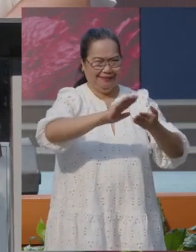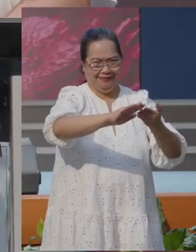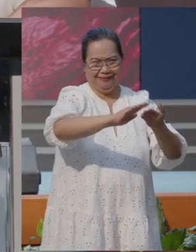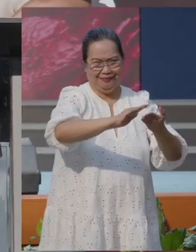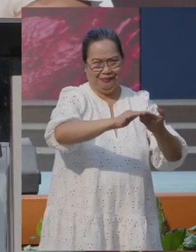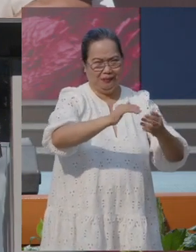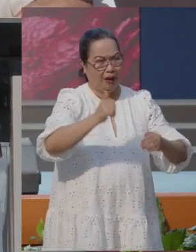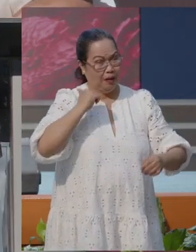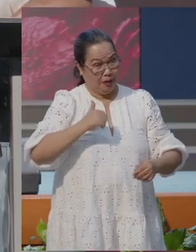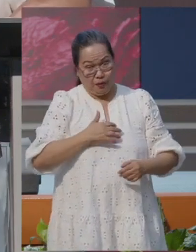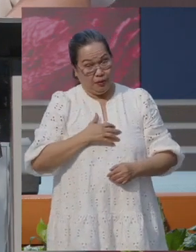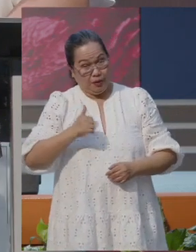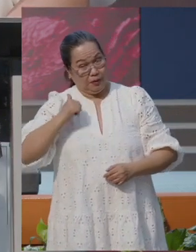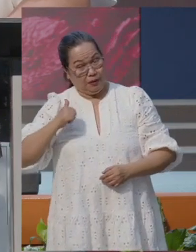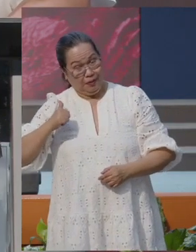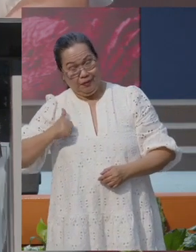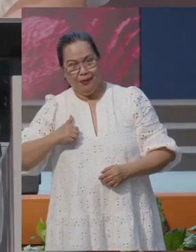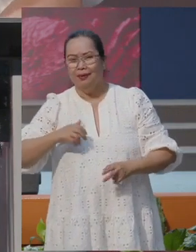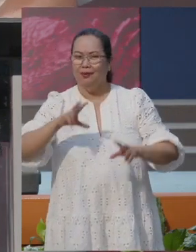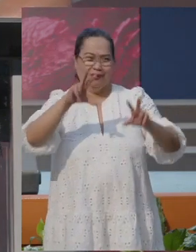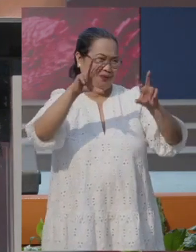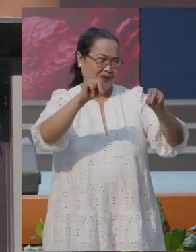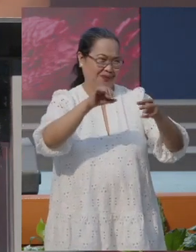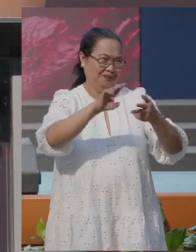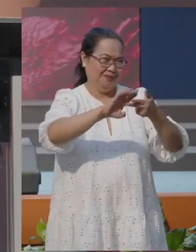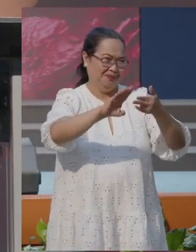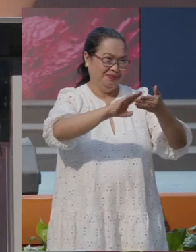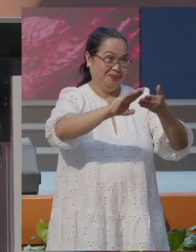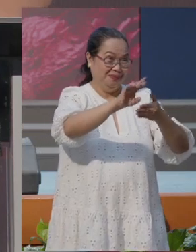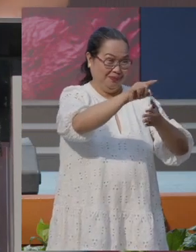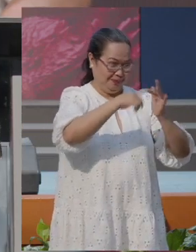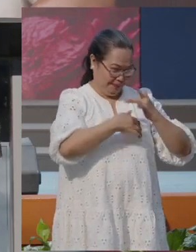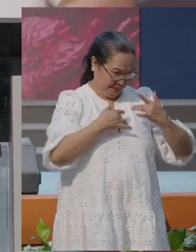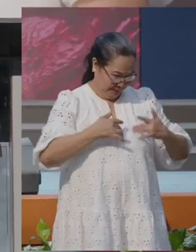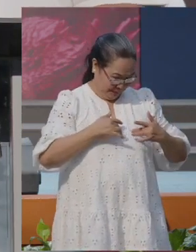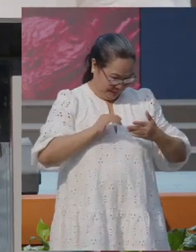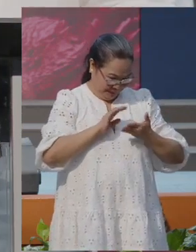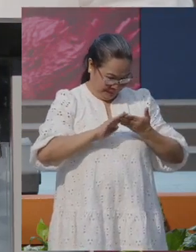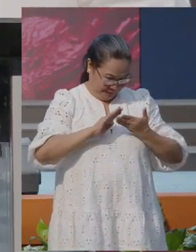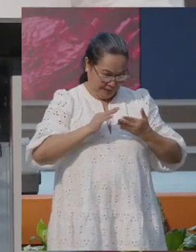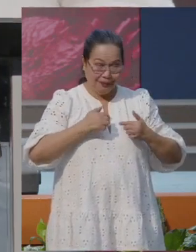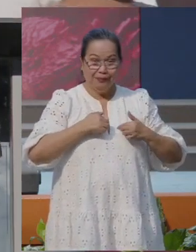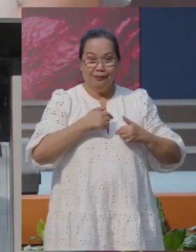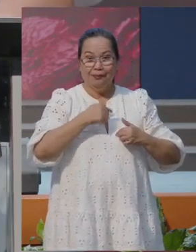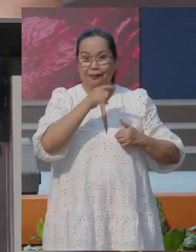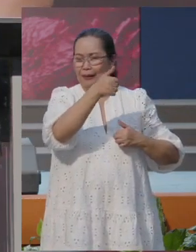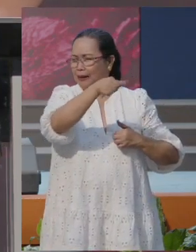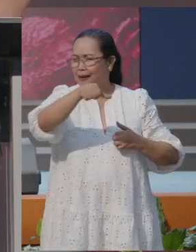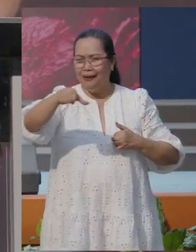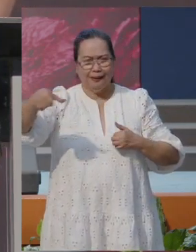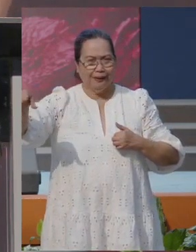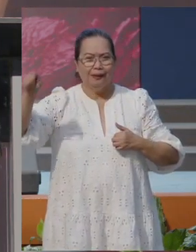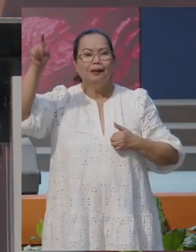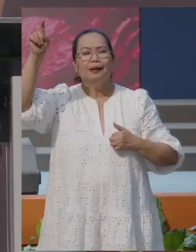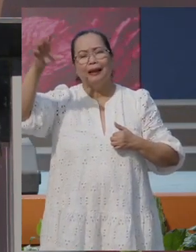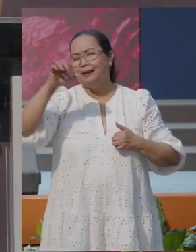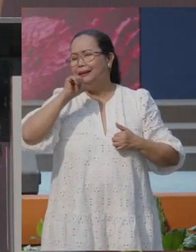niya. Kung meron unforgiveness sa inyong puso sa kahit na sinong tao, ayaw niya